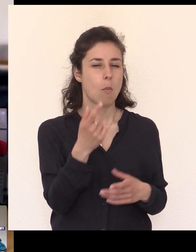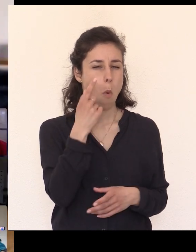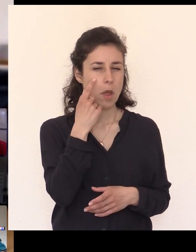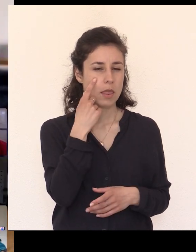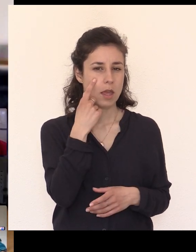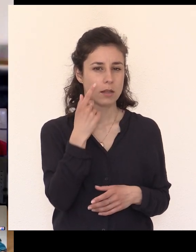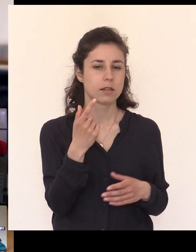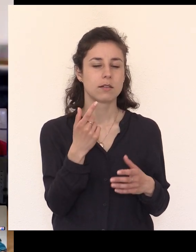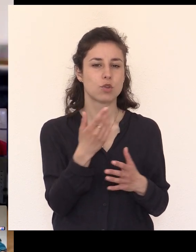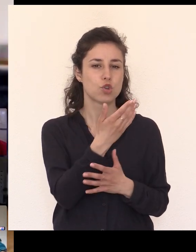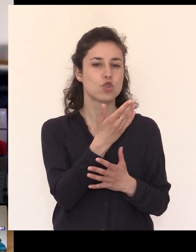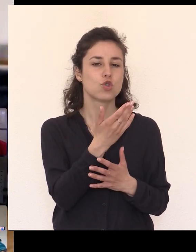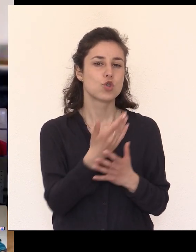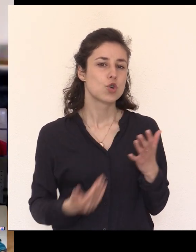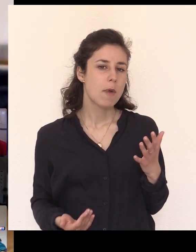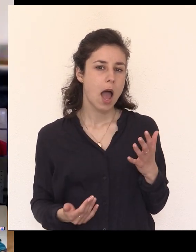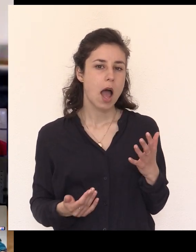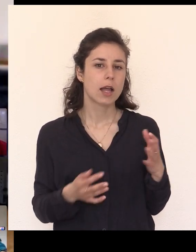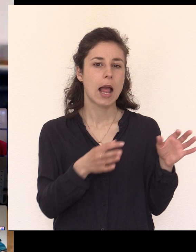momentan die